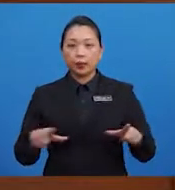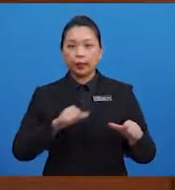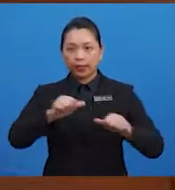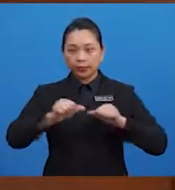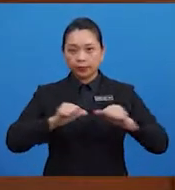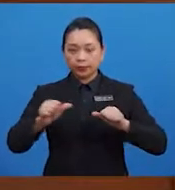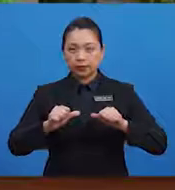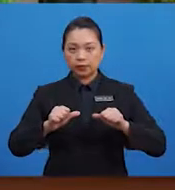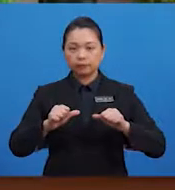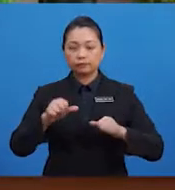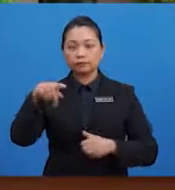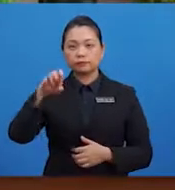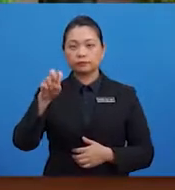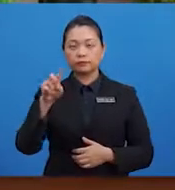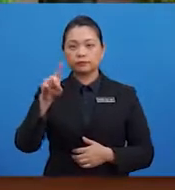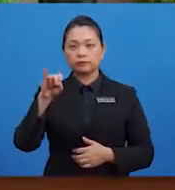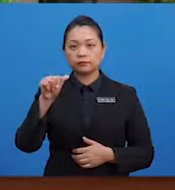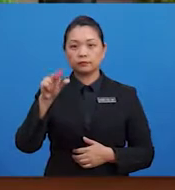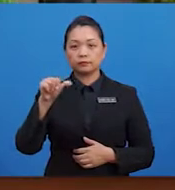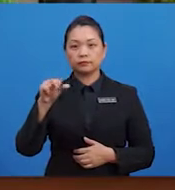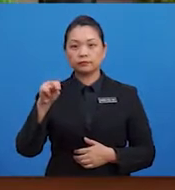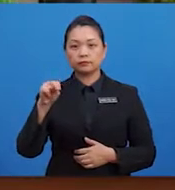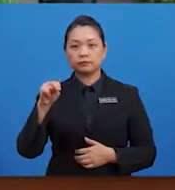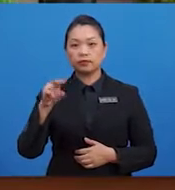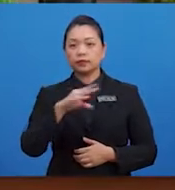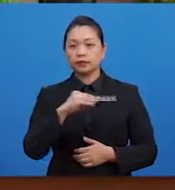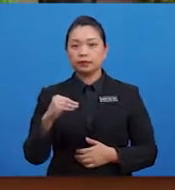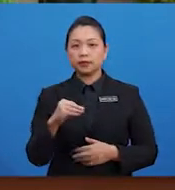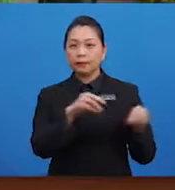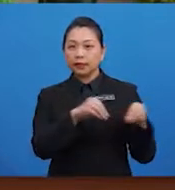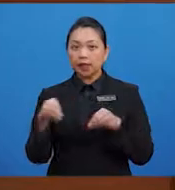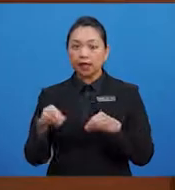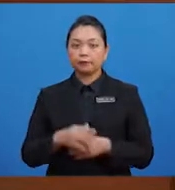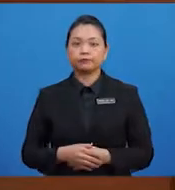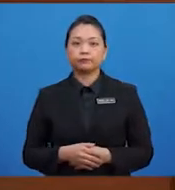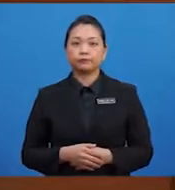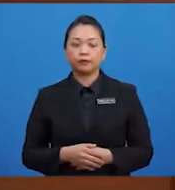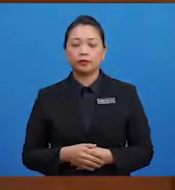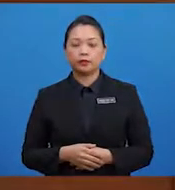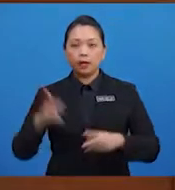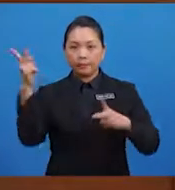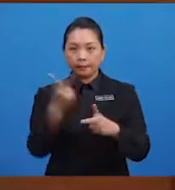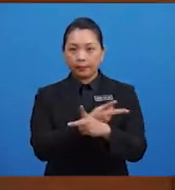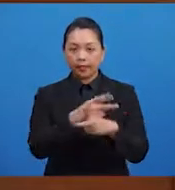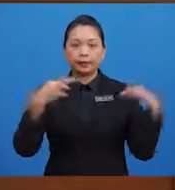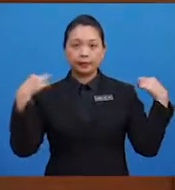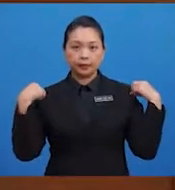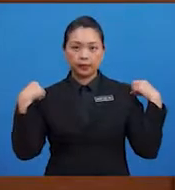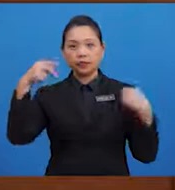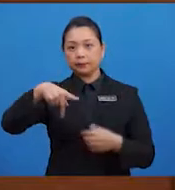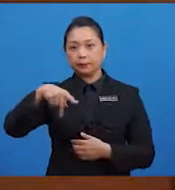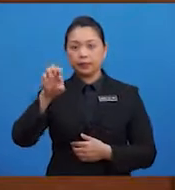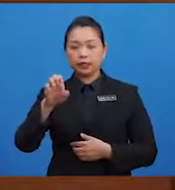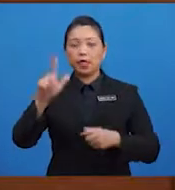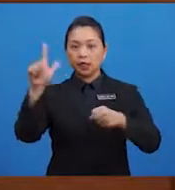aktiviti pendianan dan pemindahan telur tetasan ke hatcher. Pemakaian PPE yang lengkap